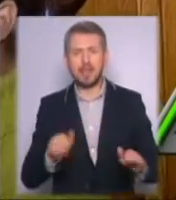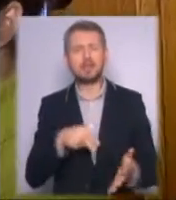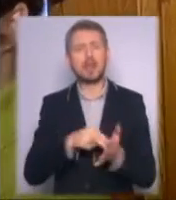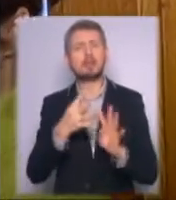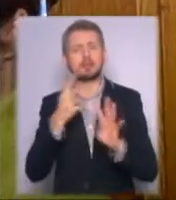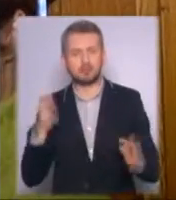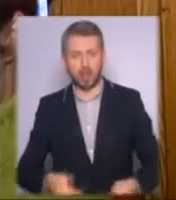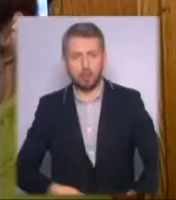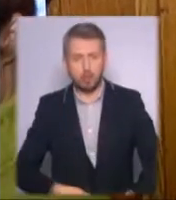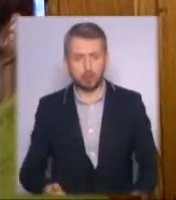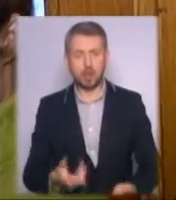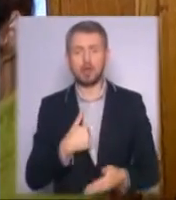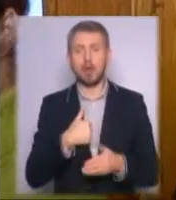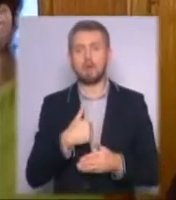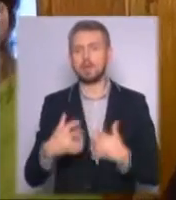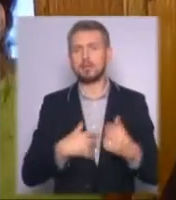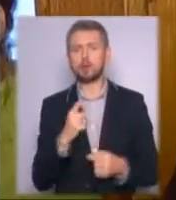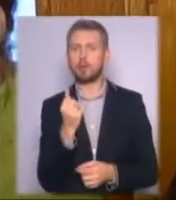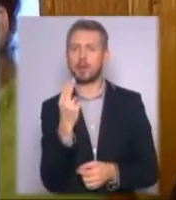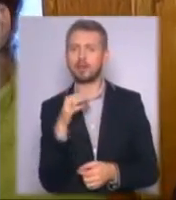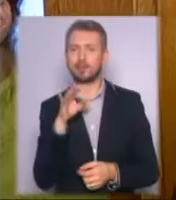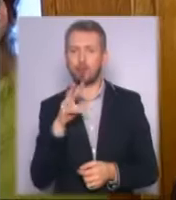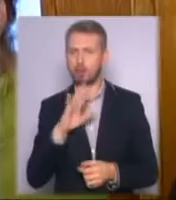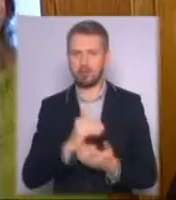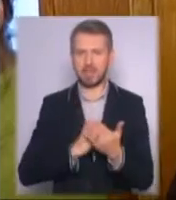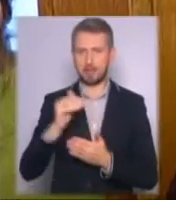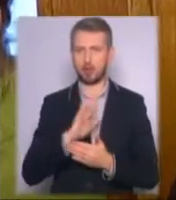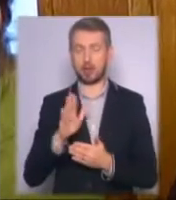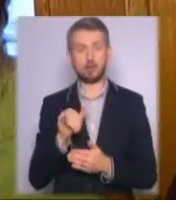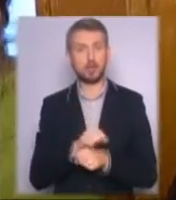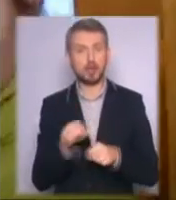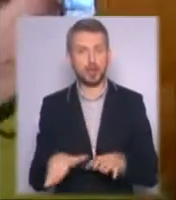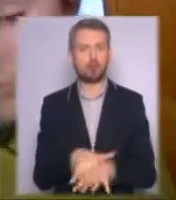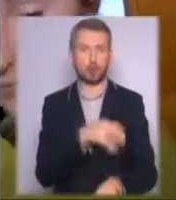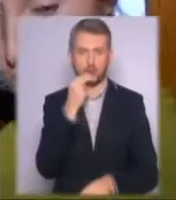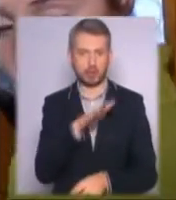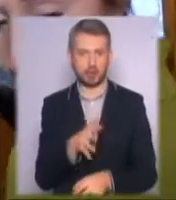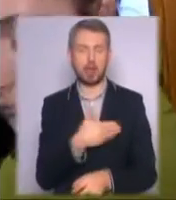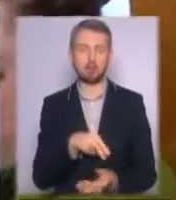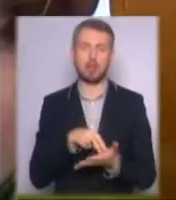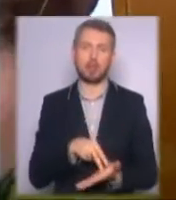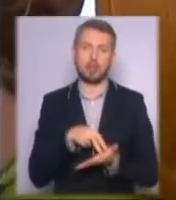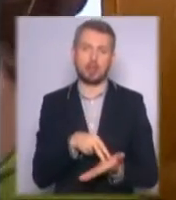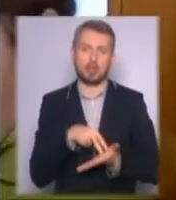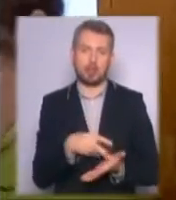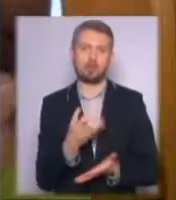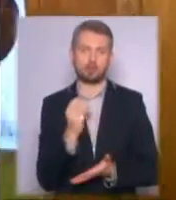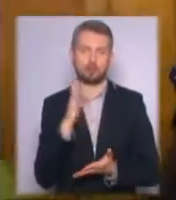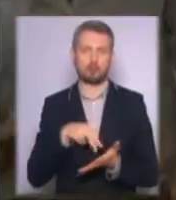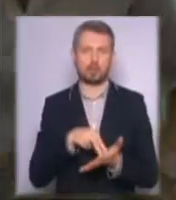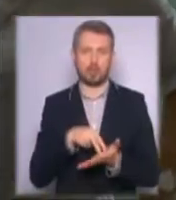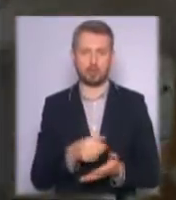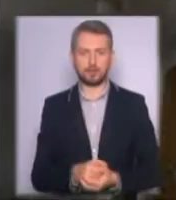Я переживаю, что пацетон у него не поднялся, потому что ему нельзя долго не есть. А мы уже здесь стоим, и еще стоять, как я понимаю, еще стоять и